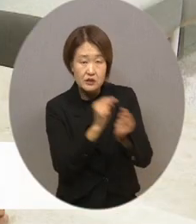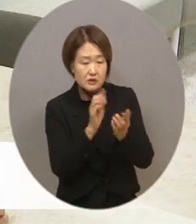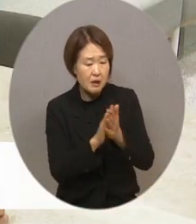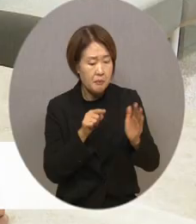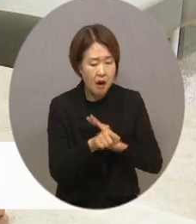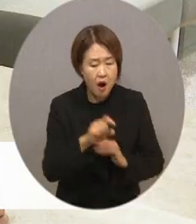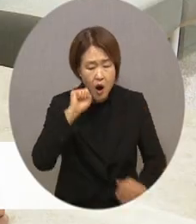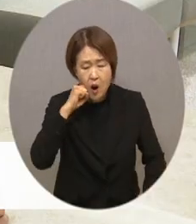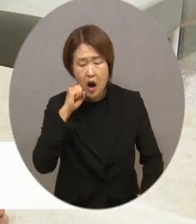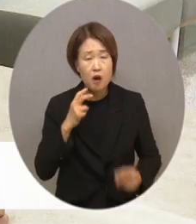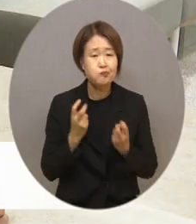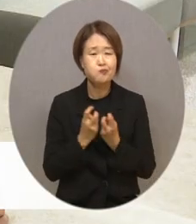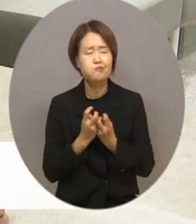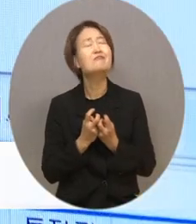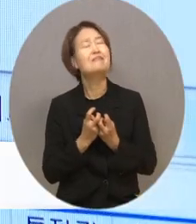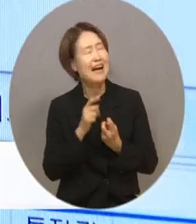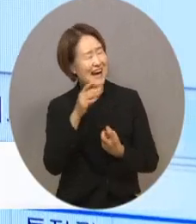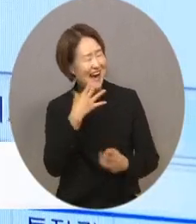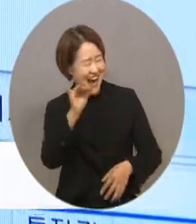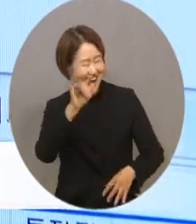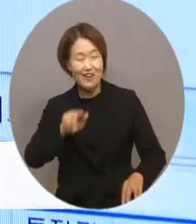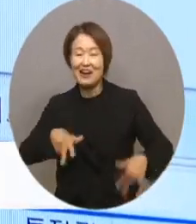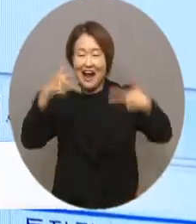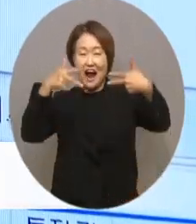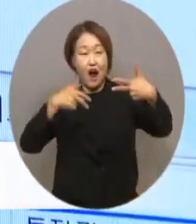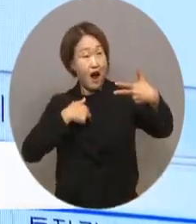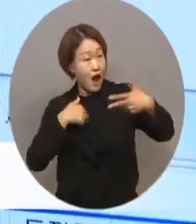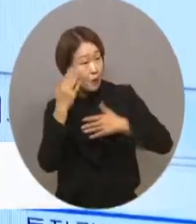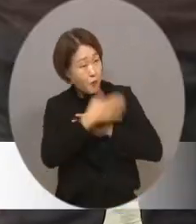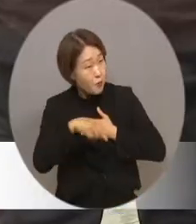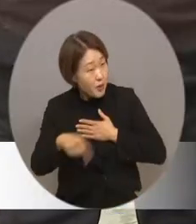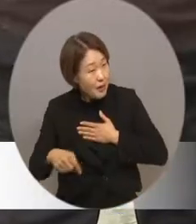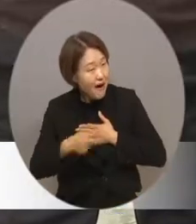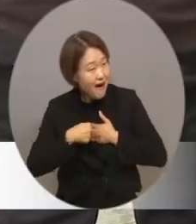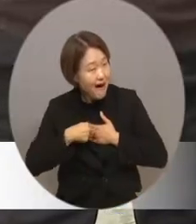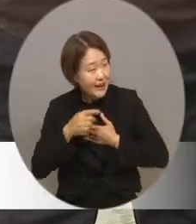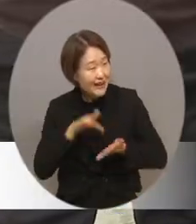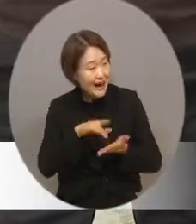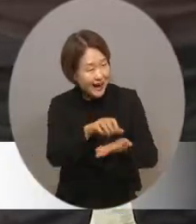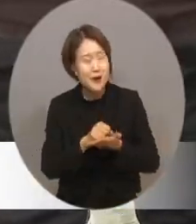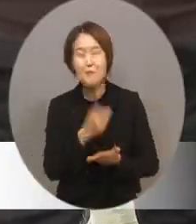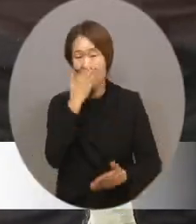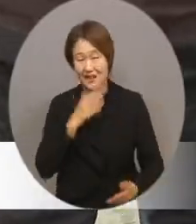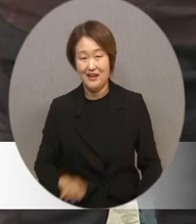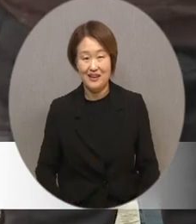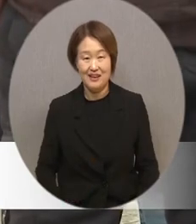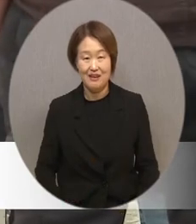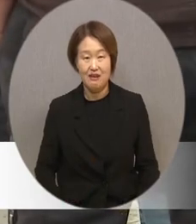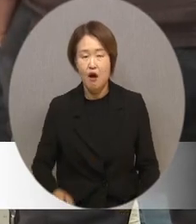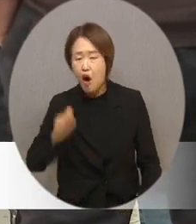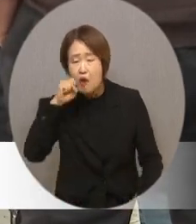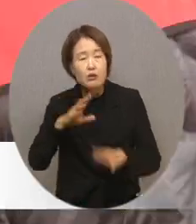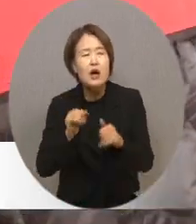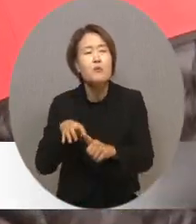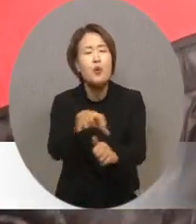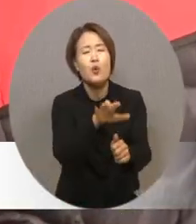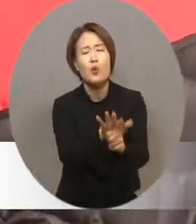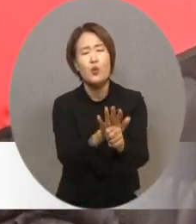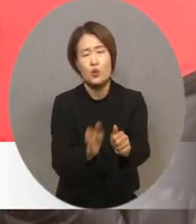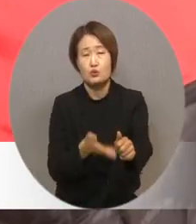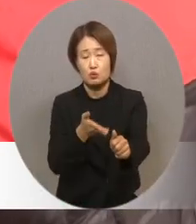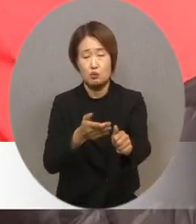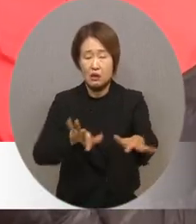방들을 한대 진료받을 수 있 계층을 위한 보호조치도 이니다